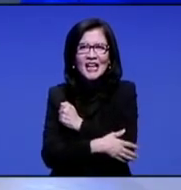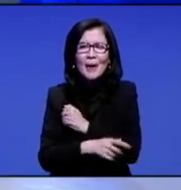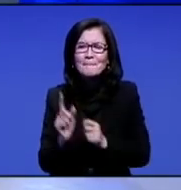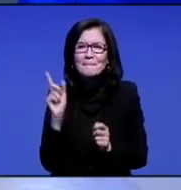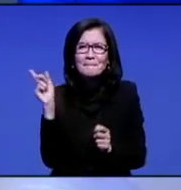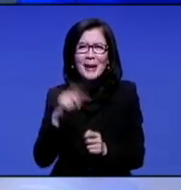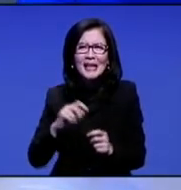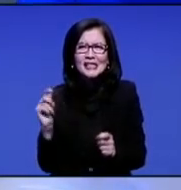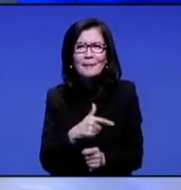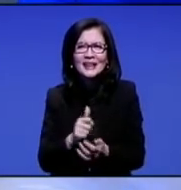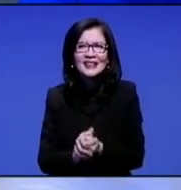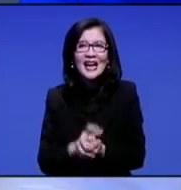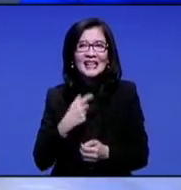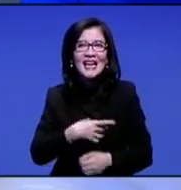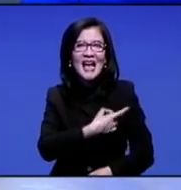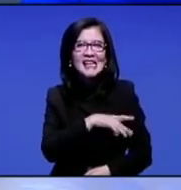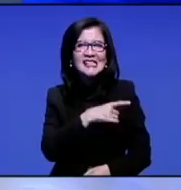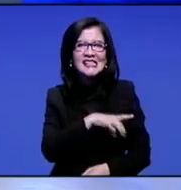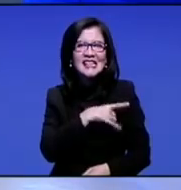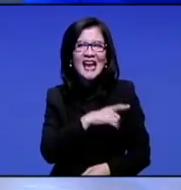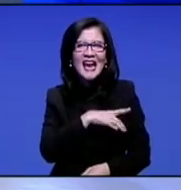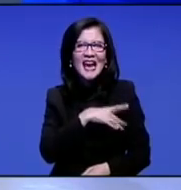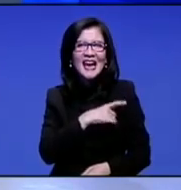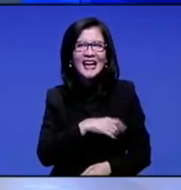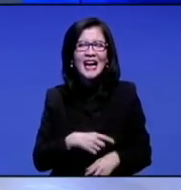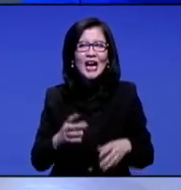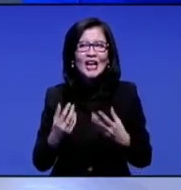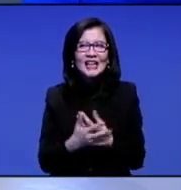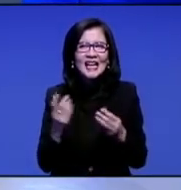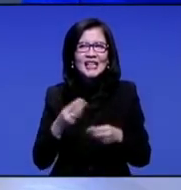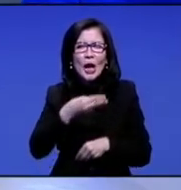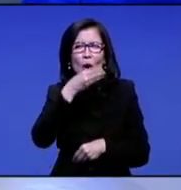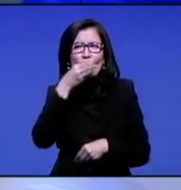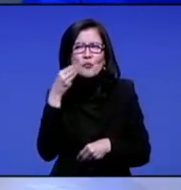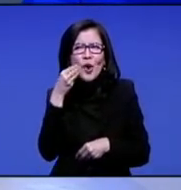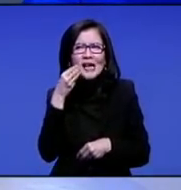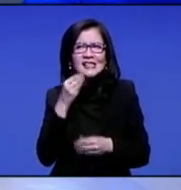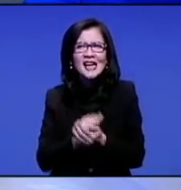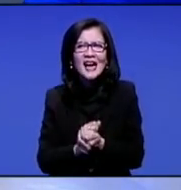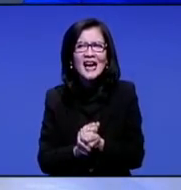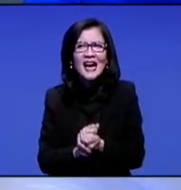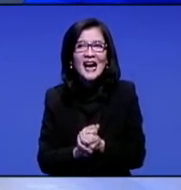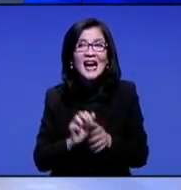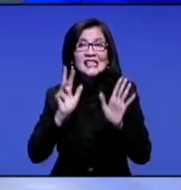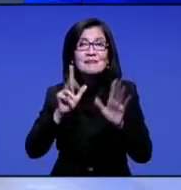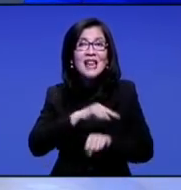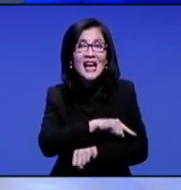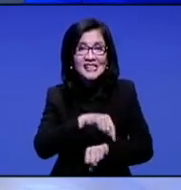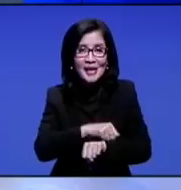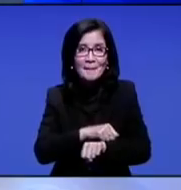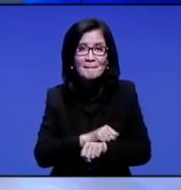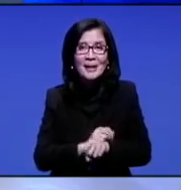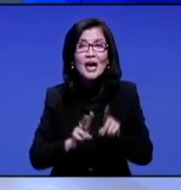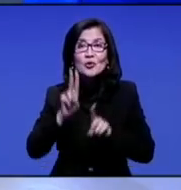tercepat di dunia adalah Chile. Di sana, kaum muslimin hanya perlu menahan lapar dan dahaga selama 9 jam